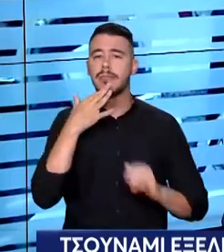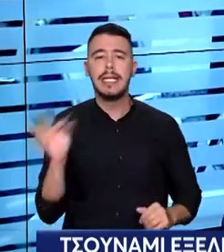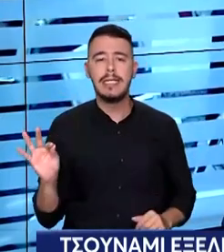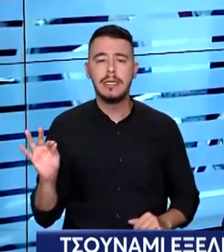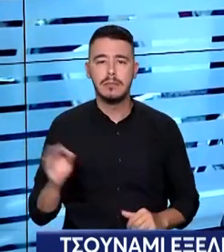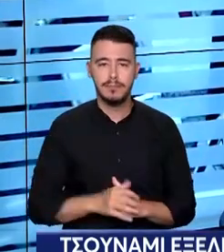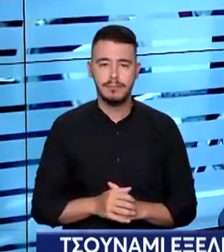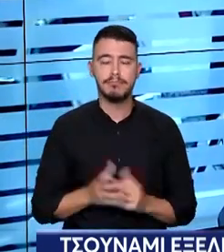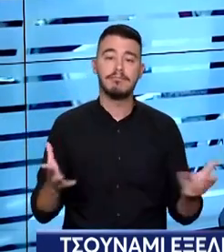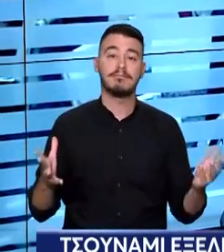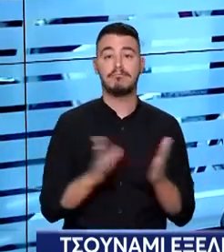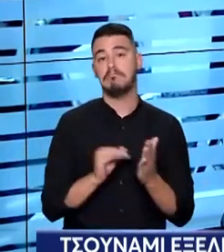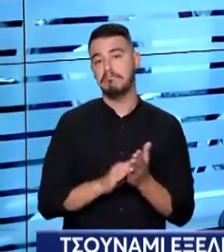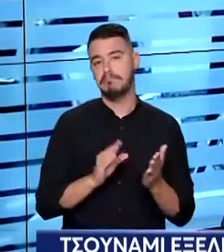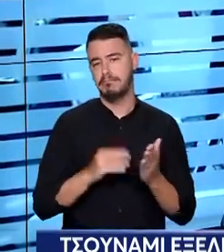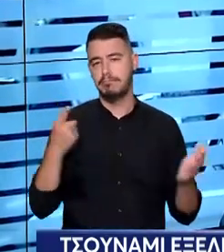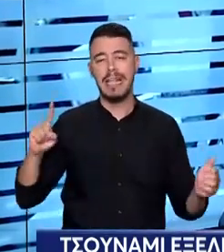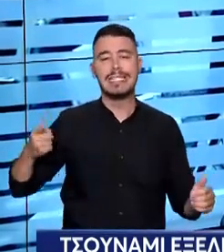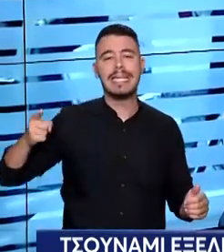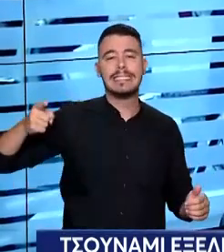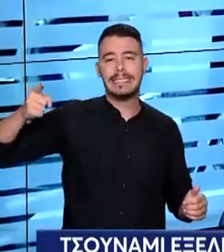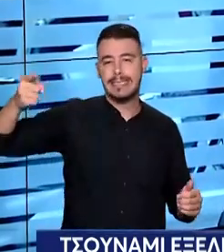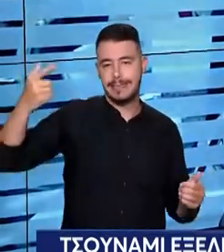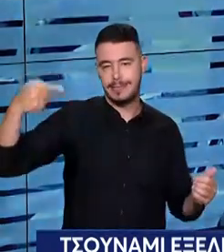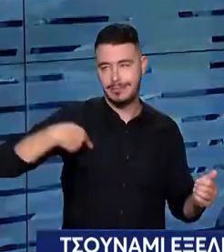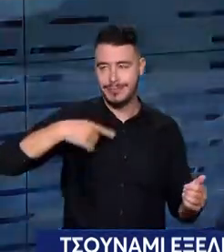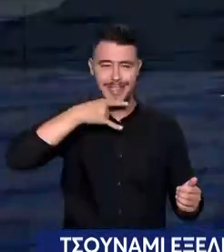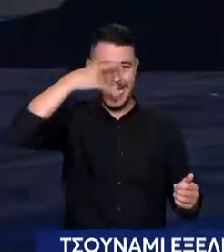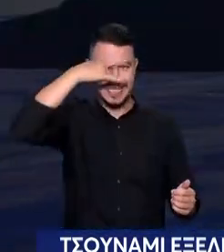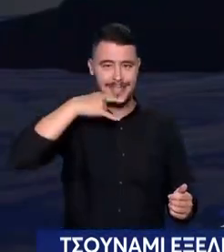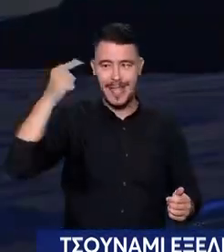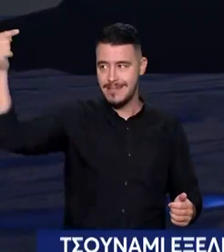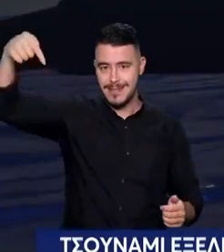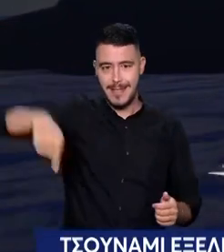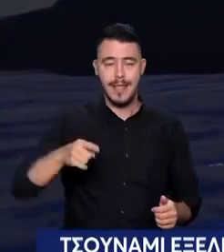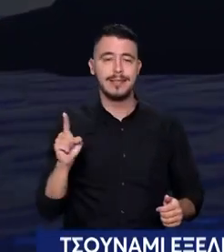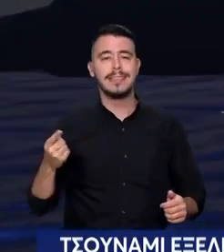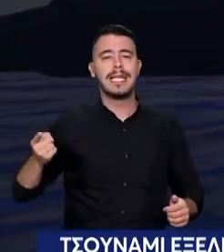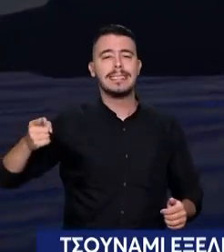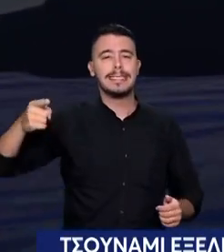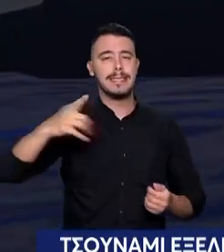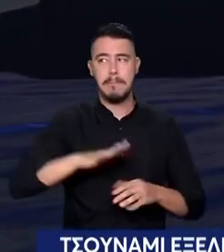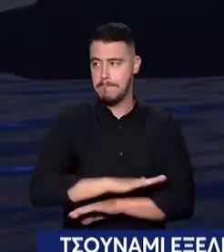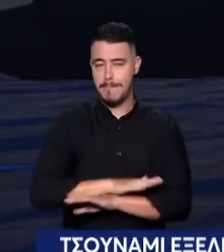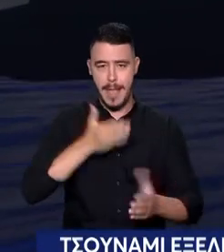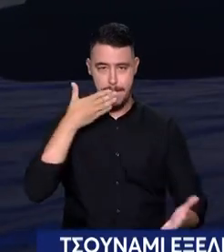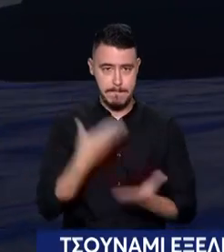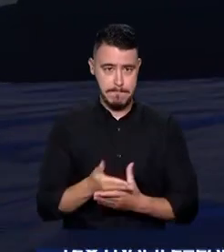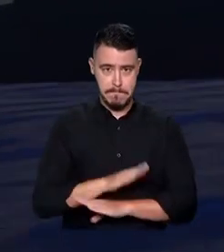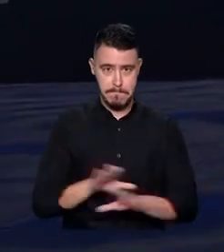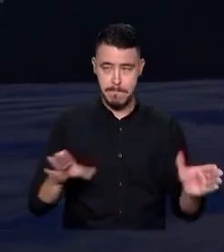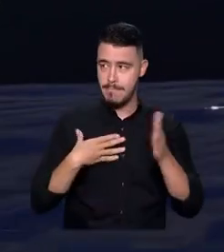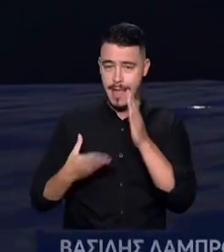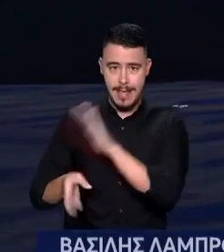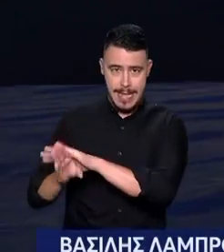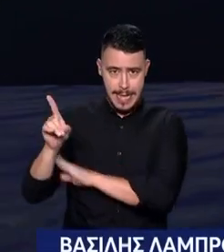του τέλους του ταξιδιού για να γιορτάσουν για να, μια τελευταία καλή ανάμνηση, όπως είπε και η προηγούμενη μάρτυρα. Κάποιος θα είχε σηκώσει